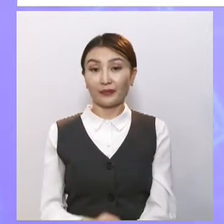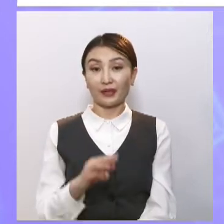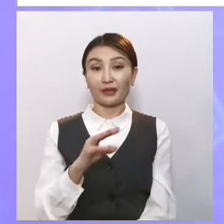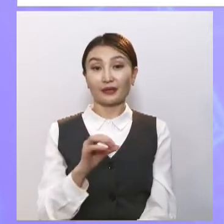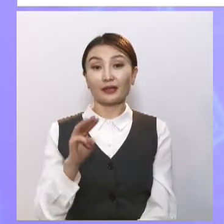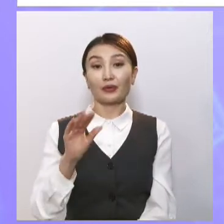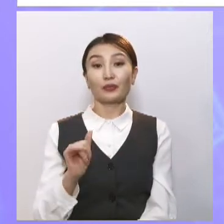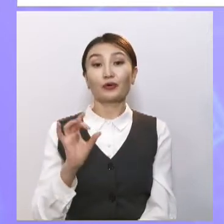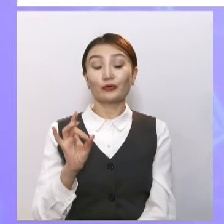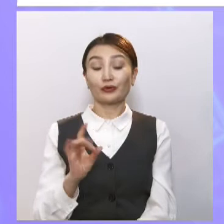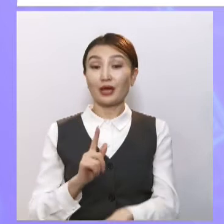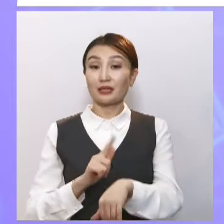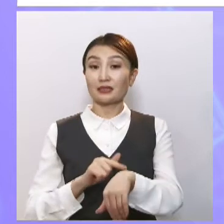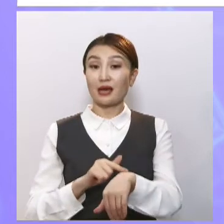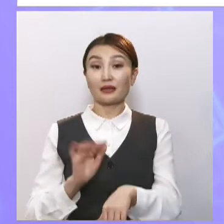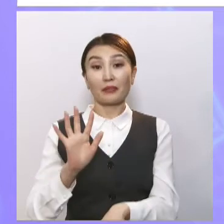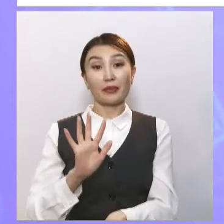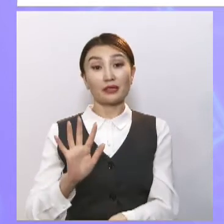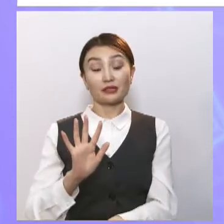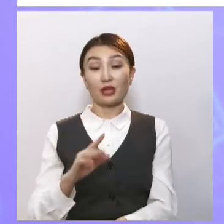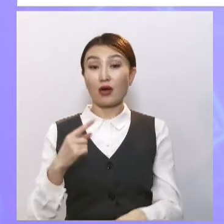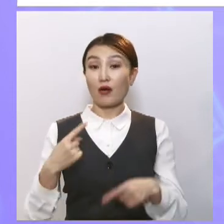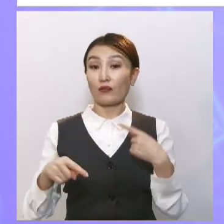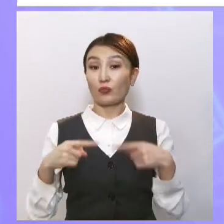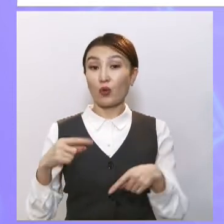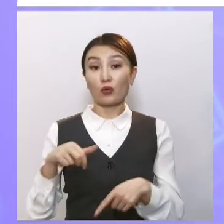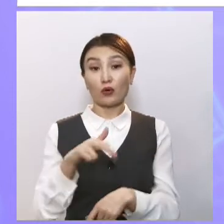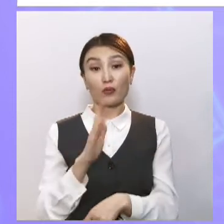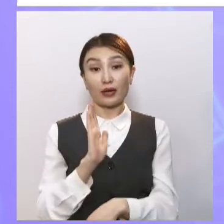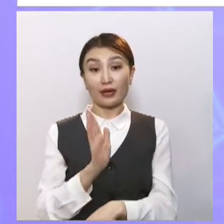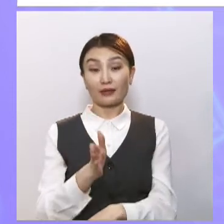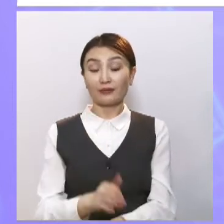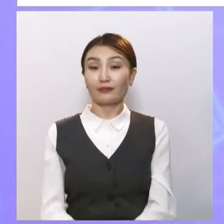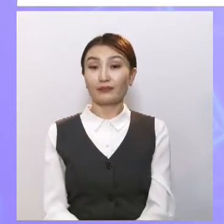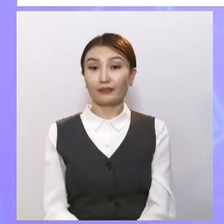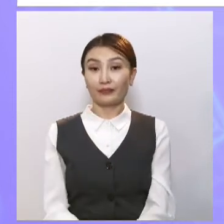Тимур саат 5'de футболго барат.